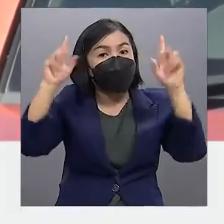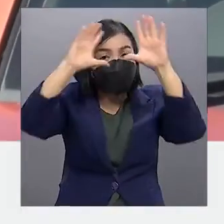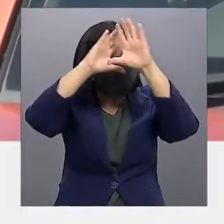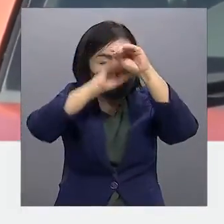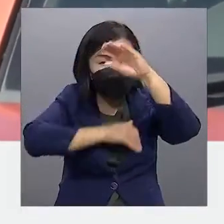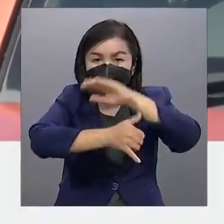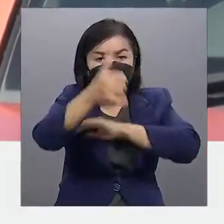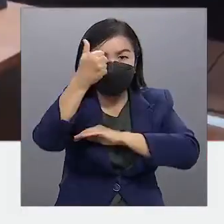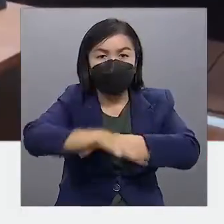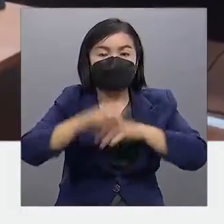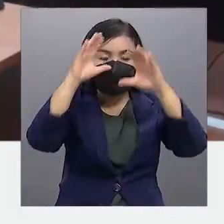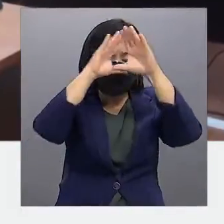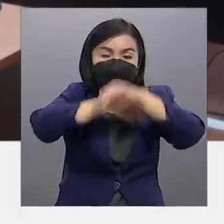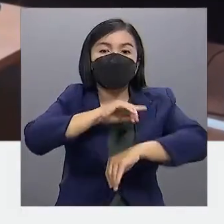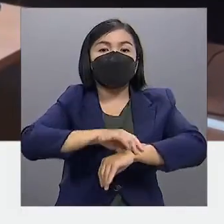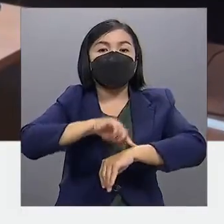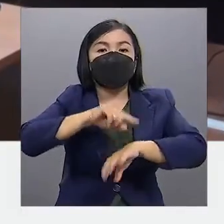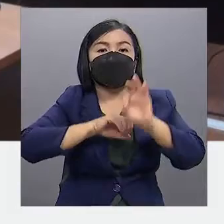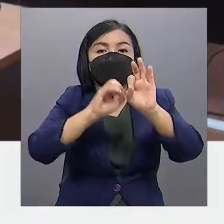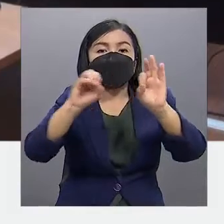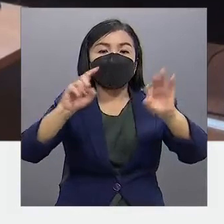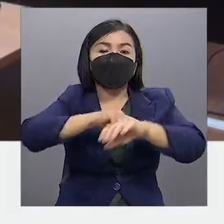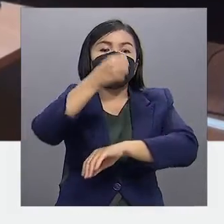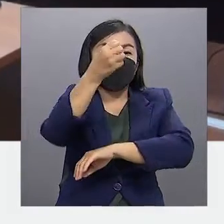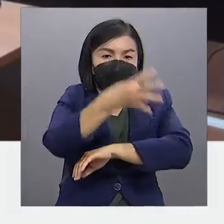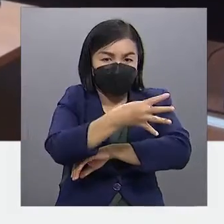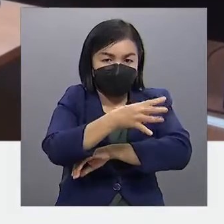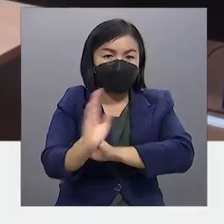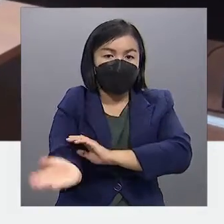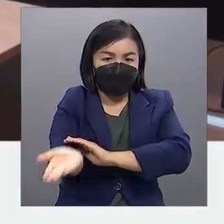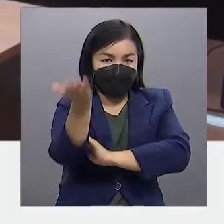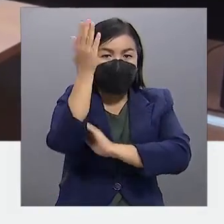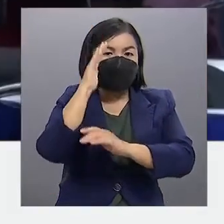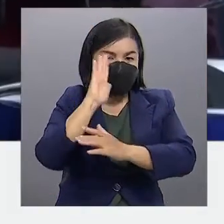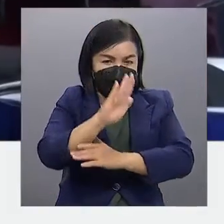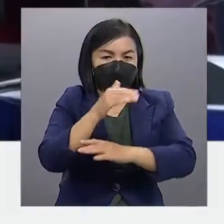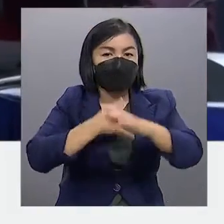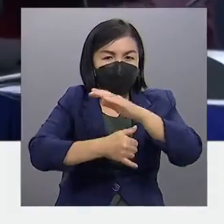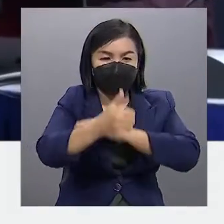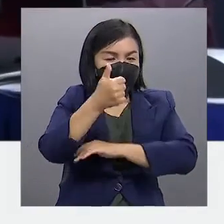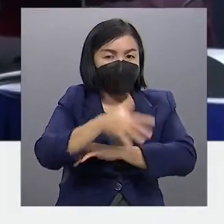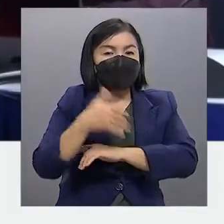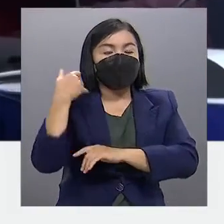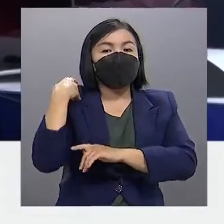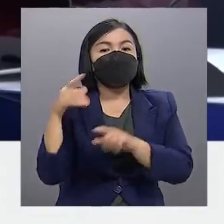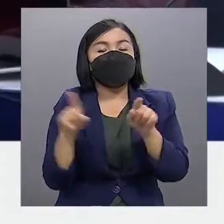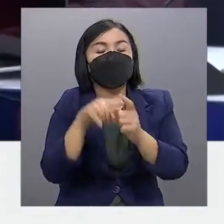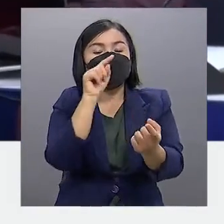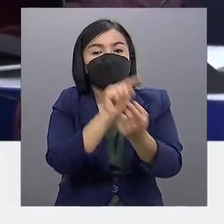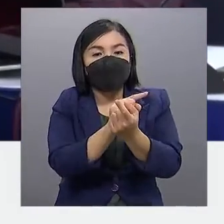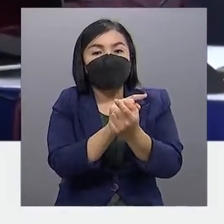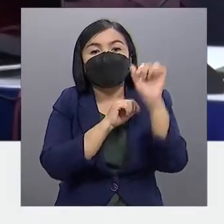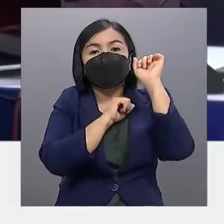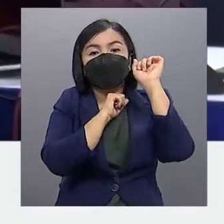21:00นจนถึง 4:00วันรุ่งขึ้นนะคะข้อมูลพบว่านับตั้งแต่มีการประกาศเคอร์ฟิว